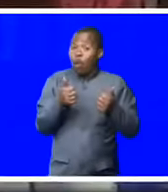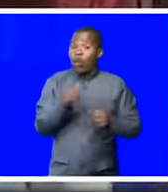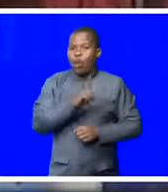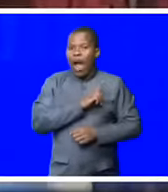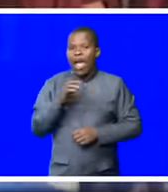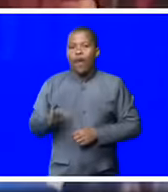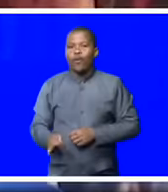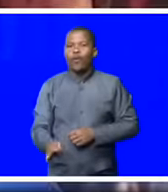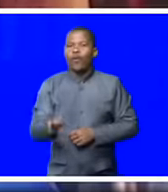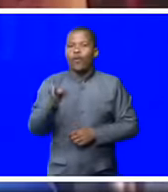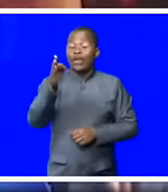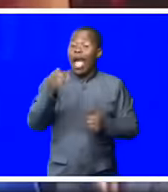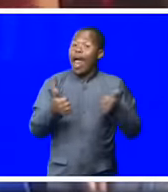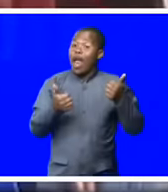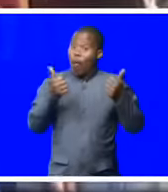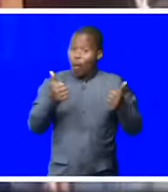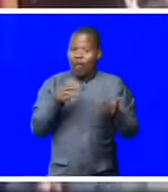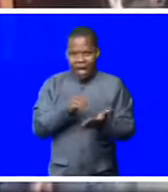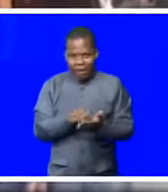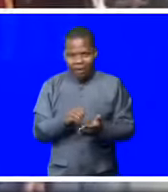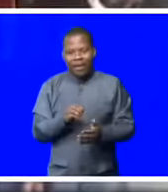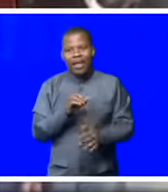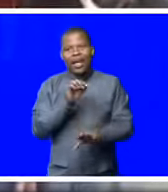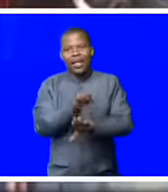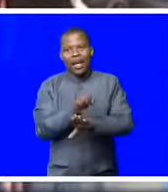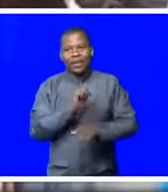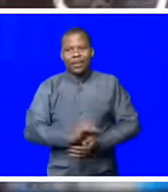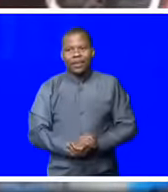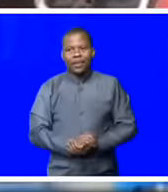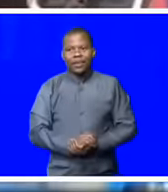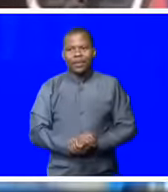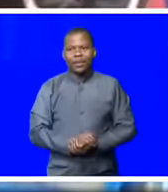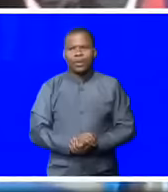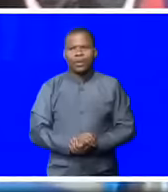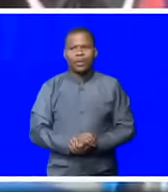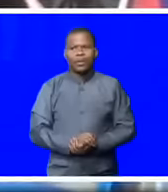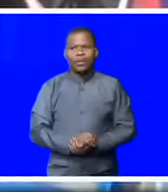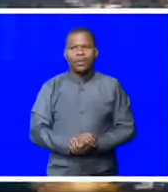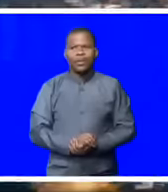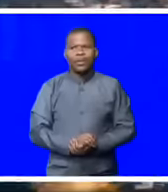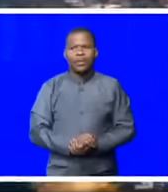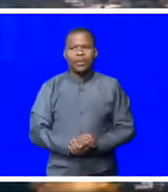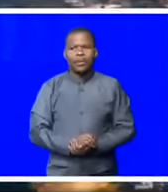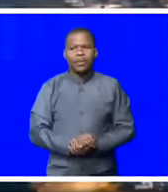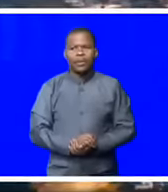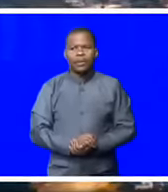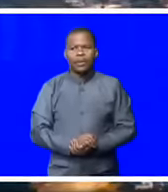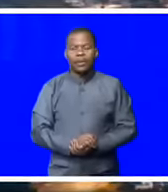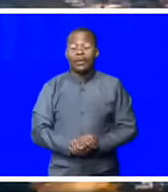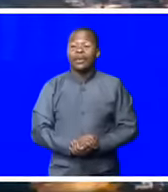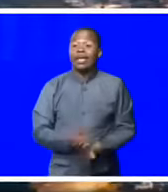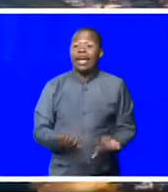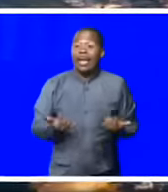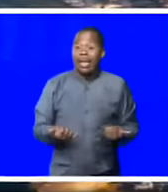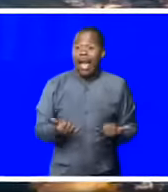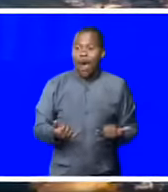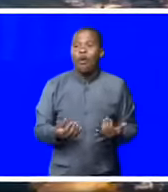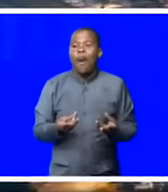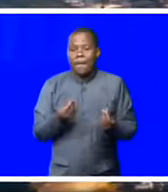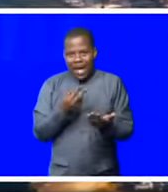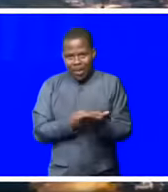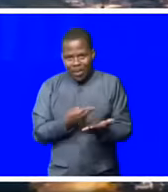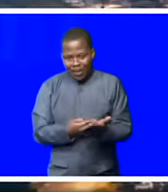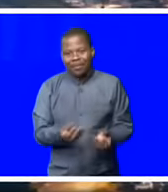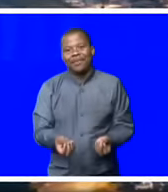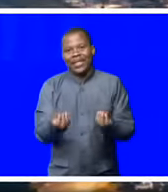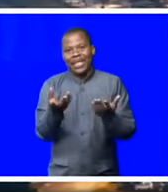nelikusasa lelichakazile. Etindzabeni teSwatini TV ngingibonga uSimagagula kaThokolwako. Malanga lamahla samukele wona